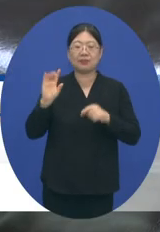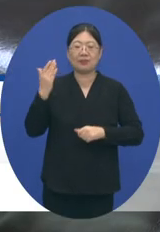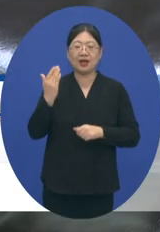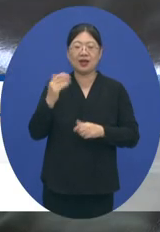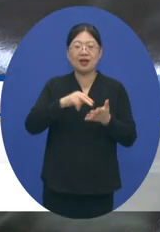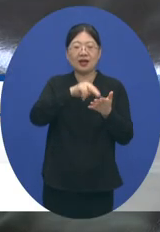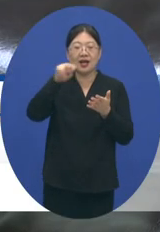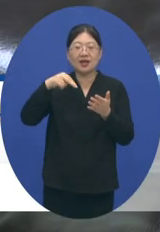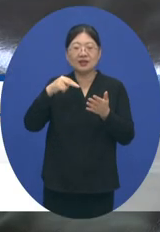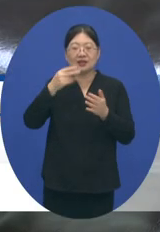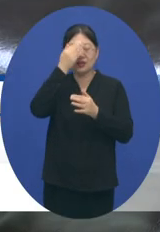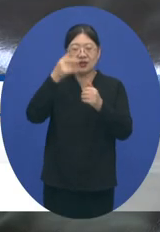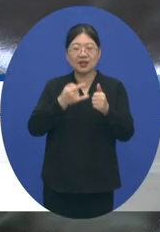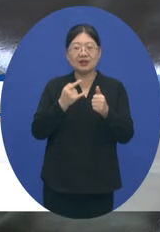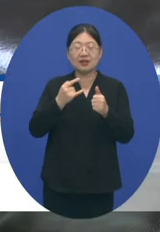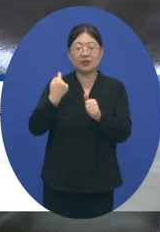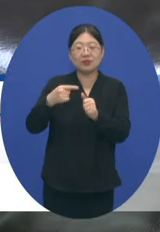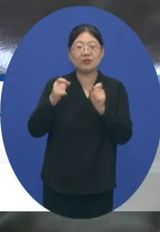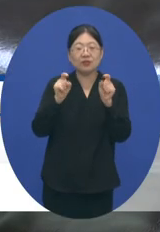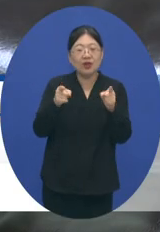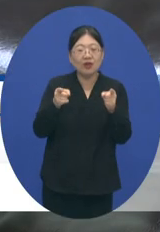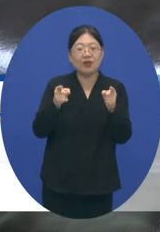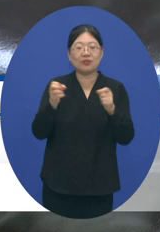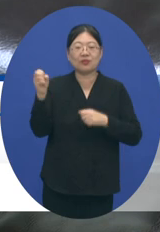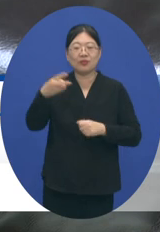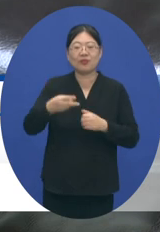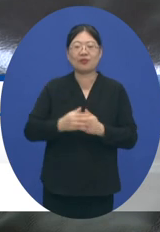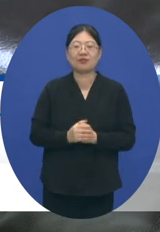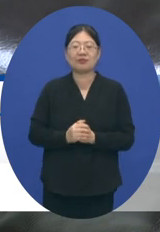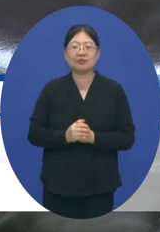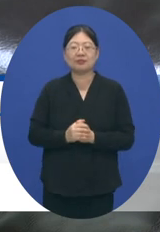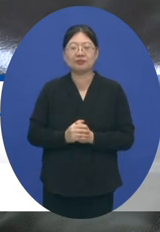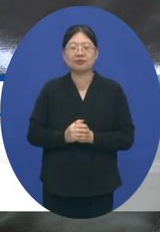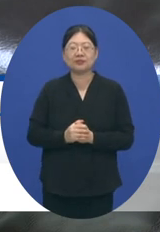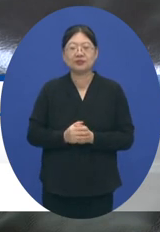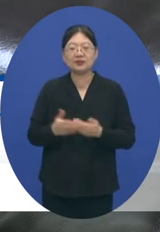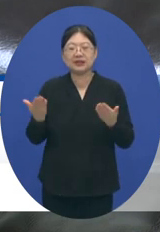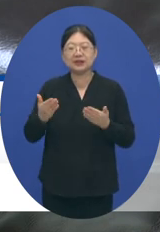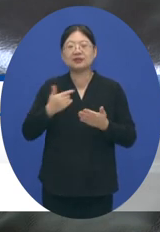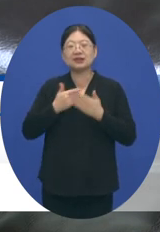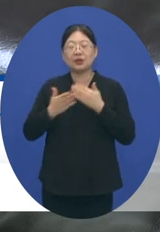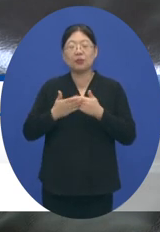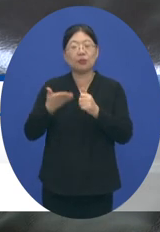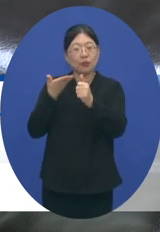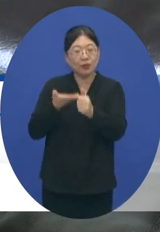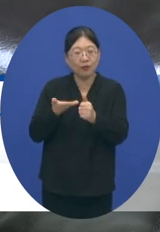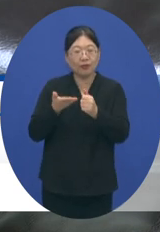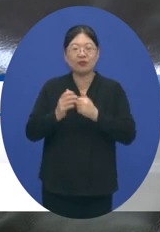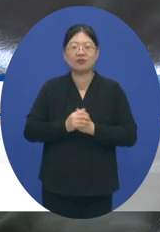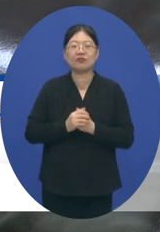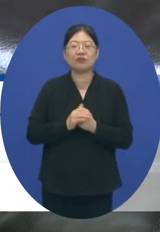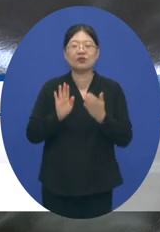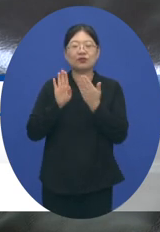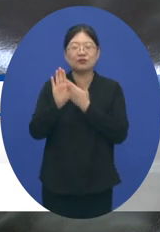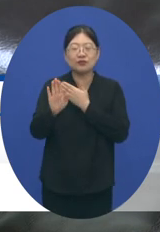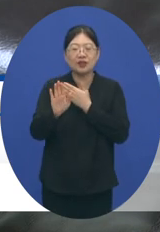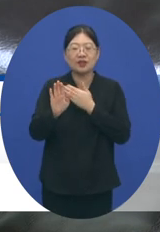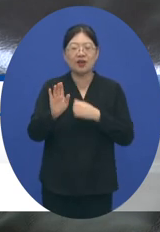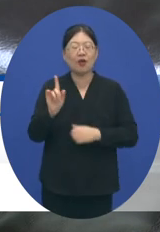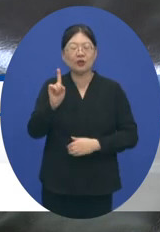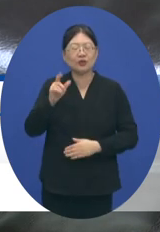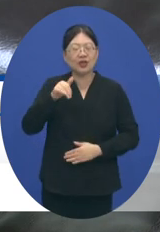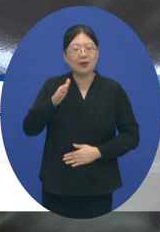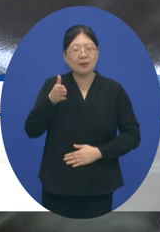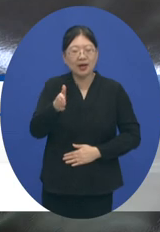청년들에게 교육의 기회를 제공하고 또 일 경험도 제공하고 그 후에 그 방향성을